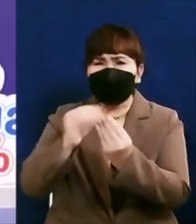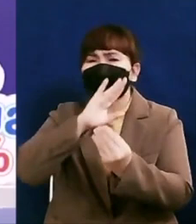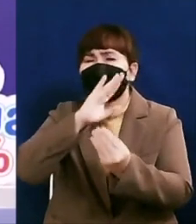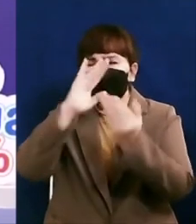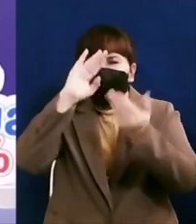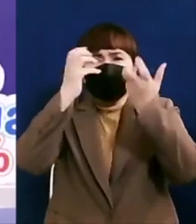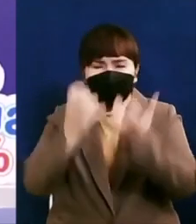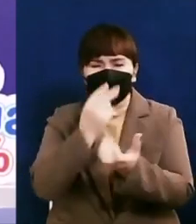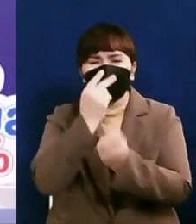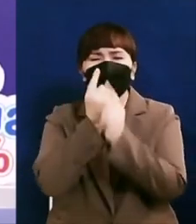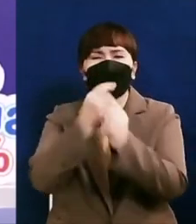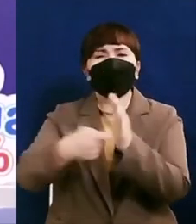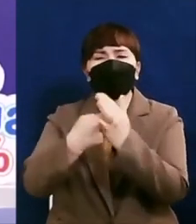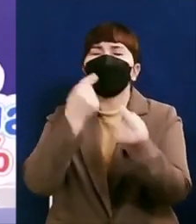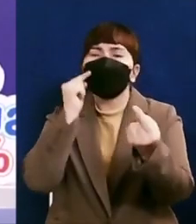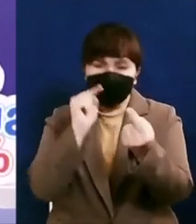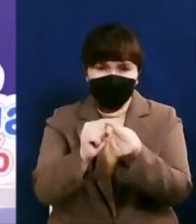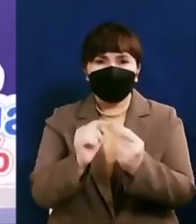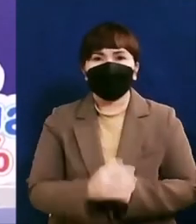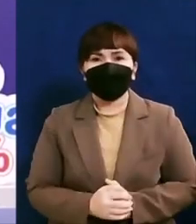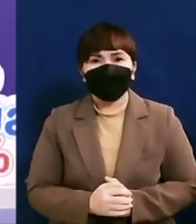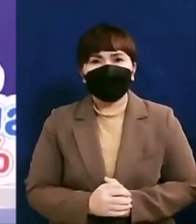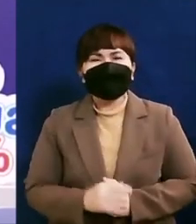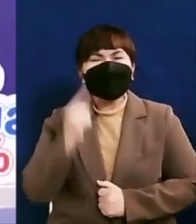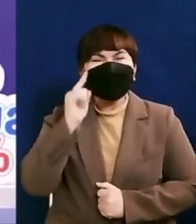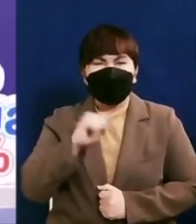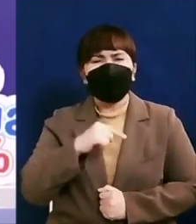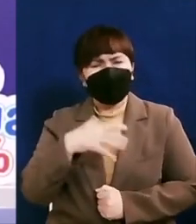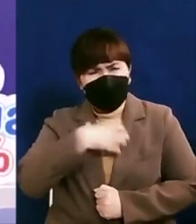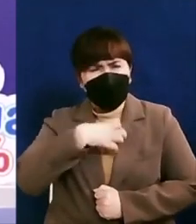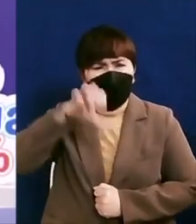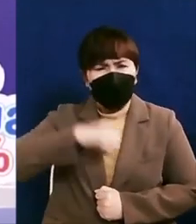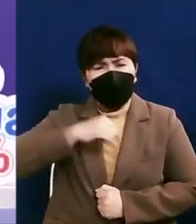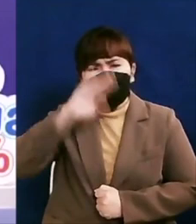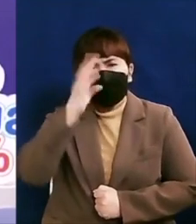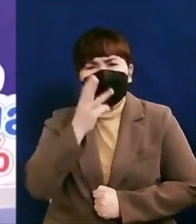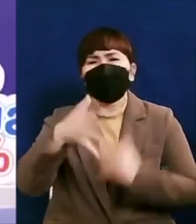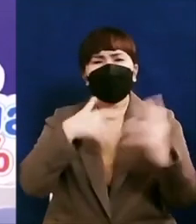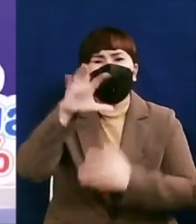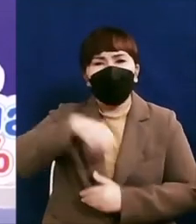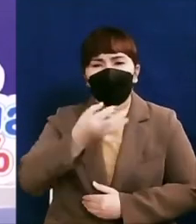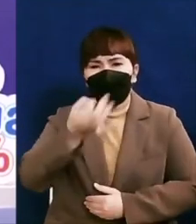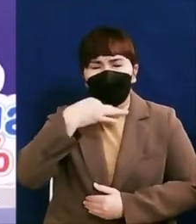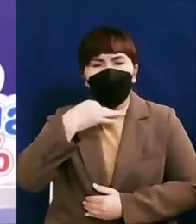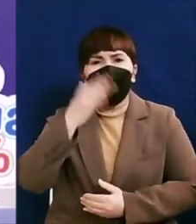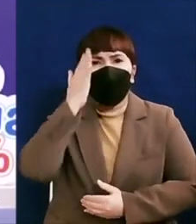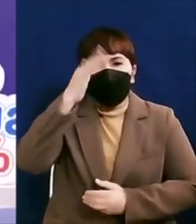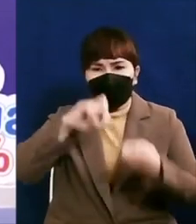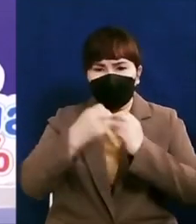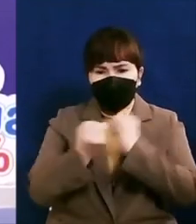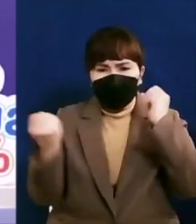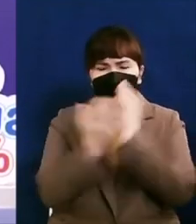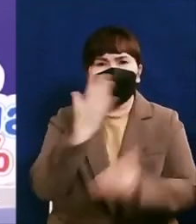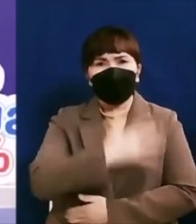วันดูตามที่อาการของท่านนะครับท่านอย่าไปเสี่ยงเลยครับกับการที่ยาอาจจะเกิดผ